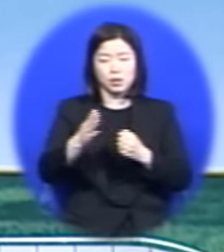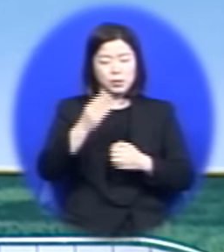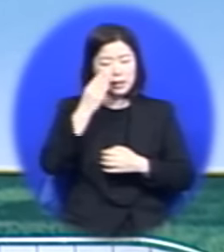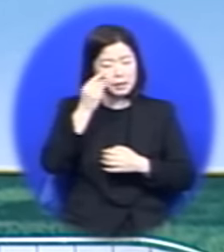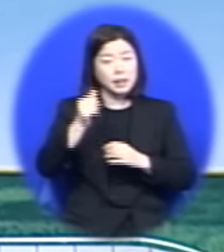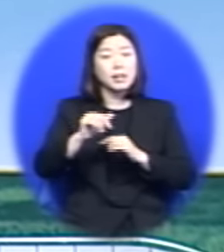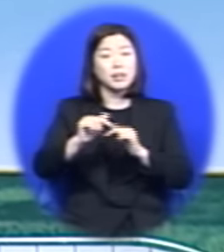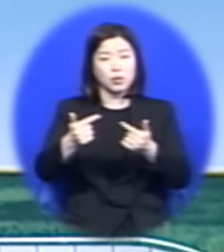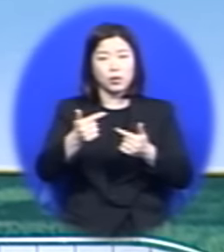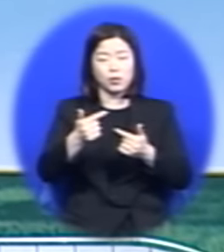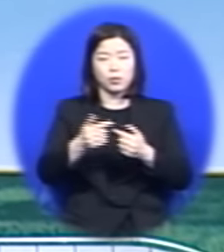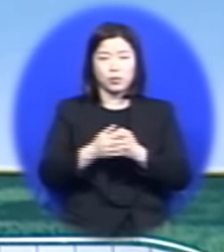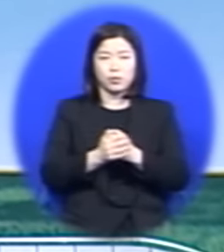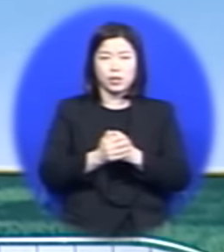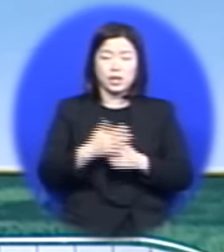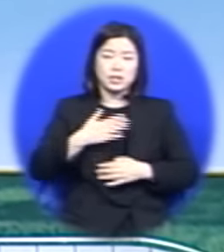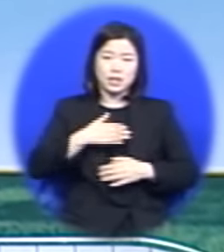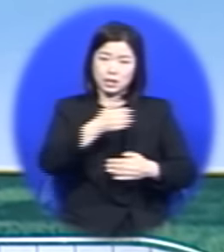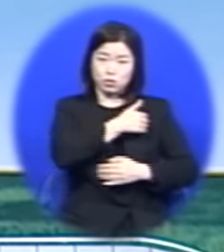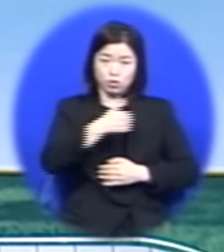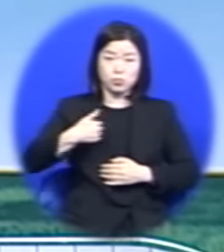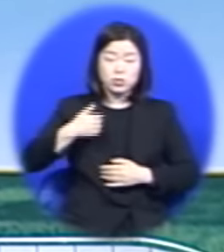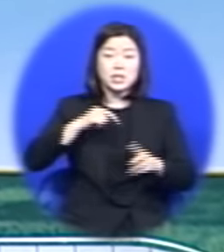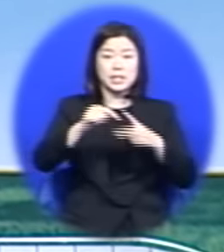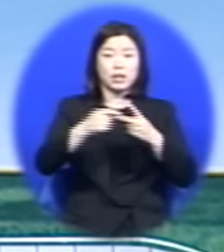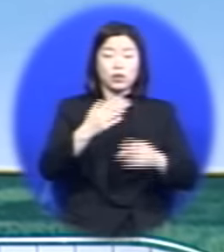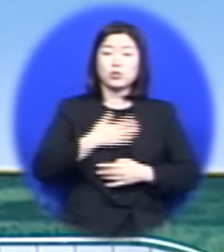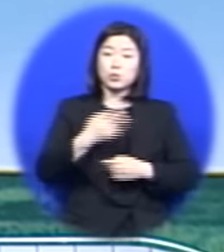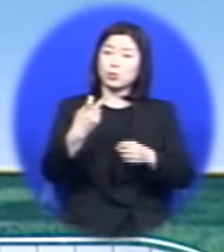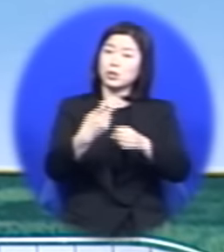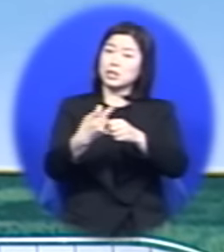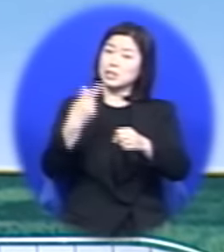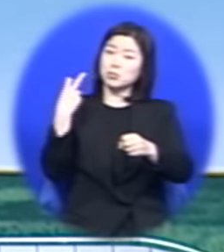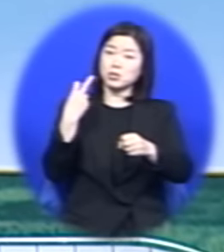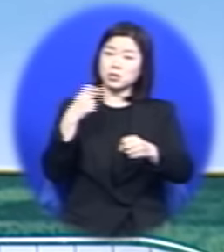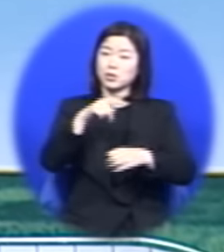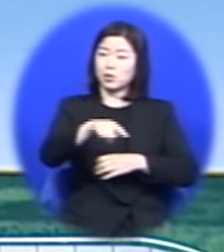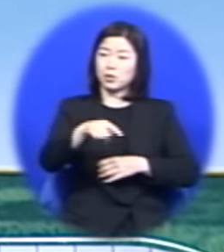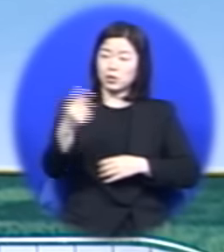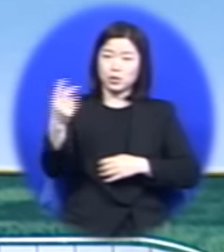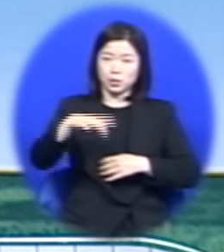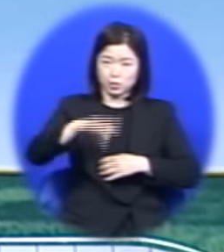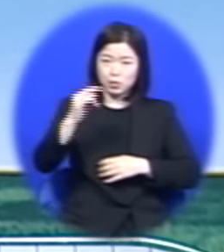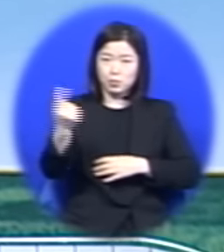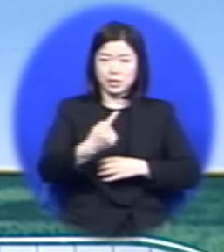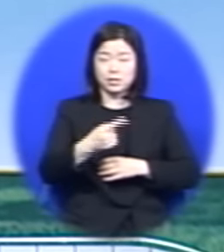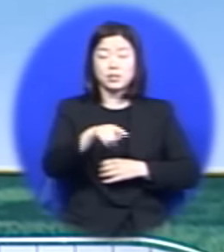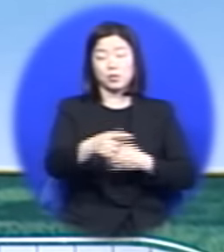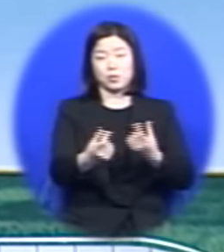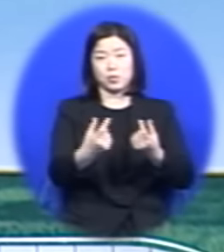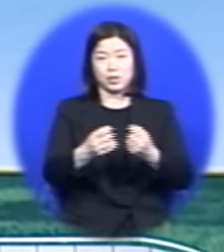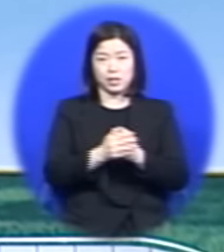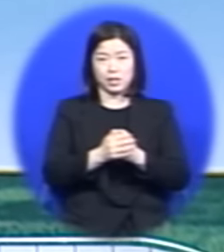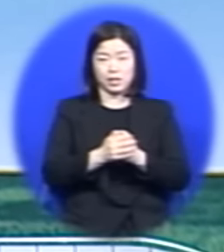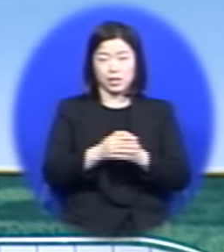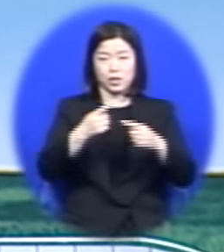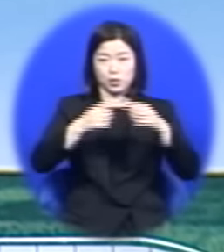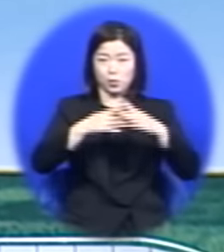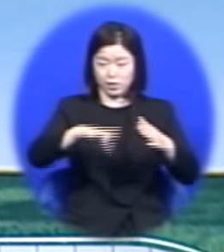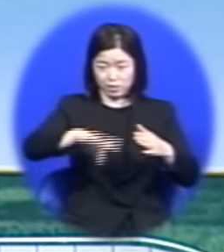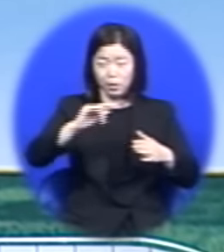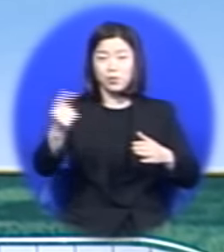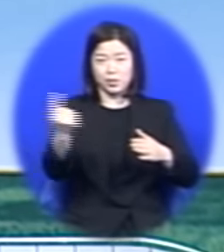하고. 제가 충분히 이해해요. 저도 12년 전에 그랬다니까요. 이 교회 처음 왔을 때